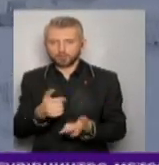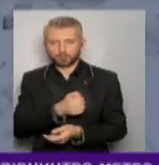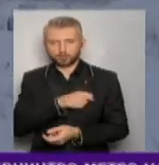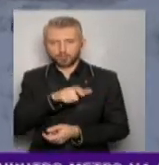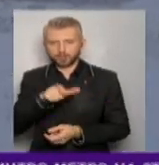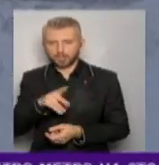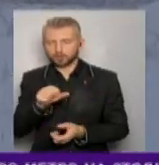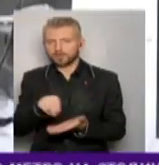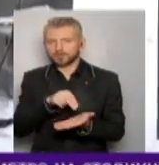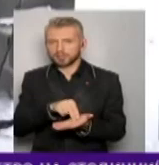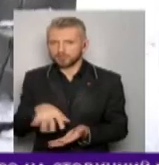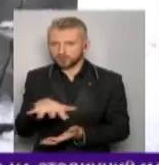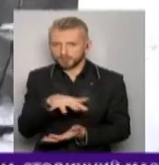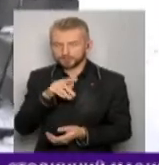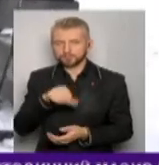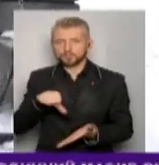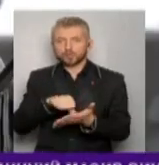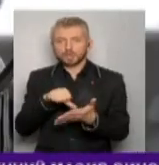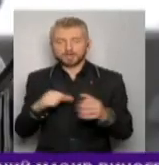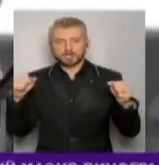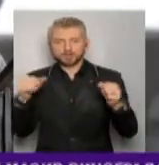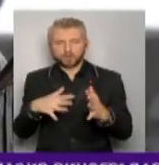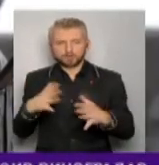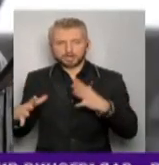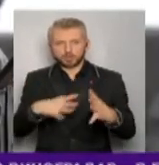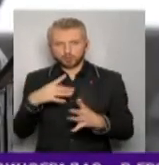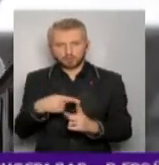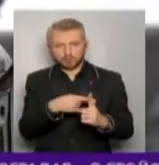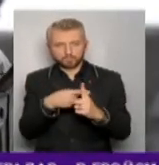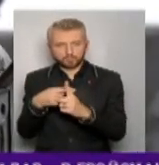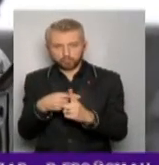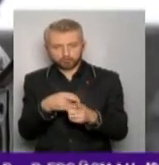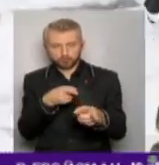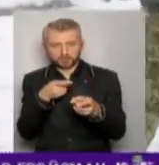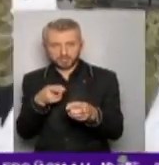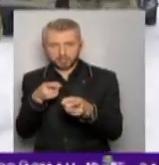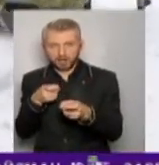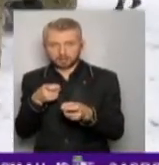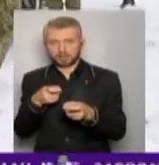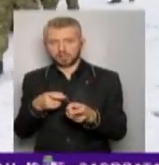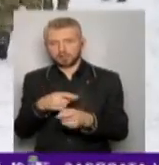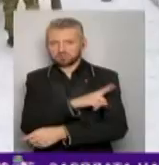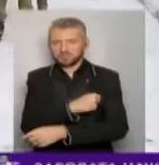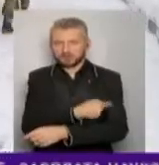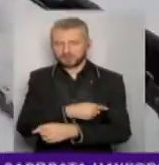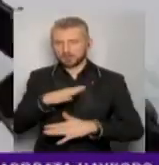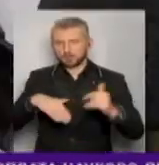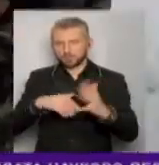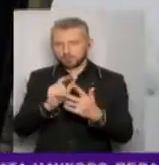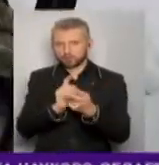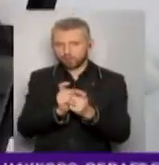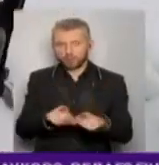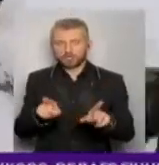на Черкащині. Учасники зборів тренуються влучно стріляти, вправляються у тактичній медицині та рукопашному бою. Також